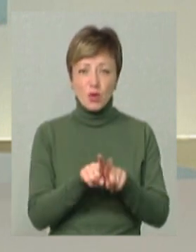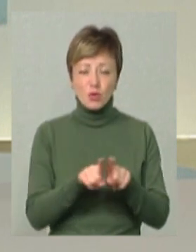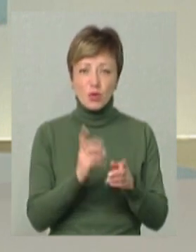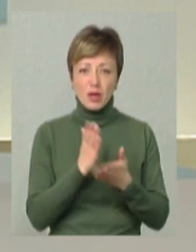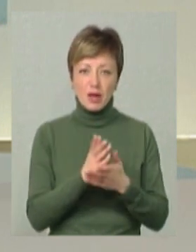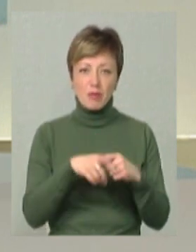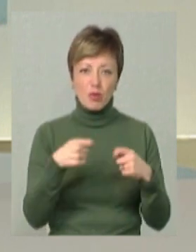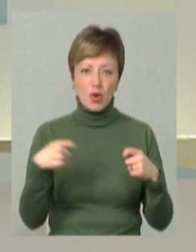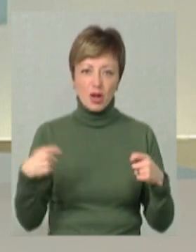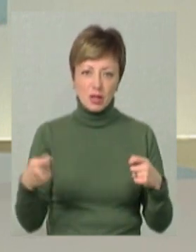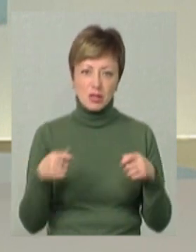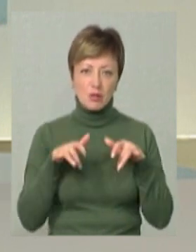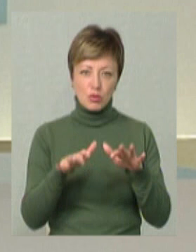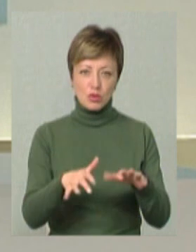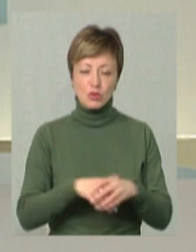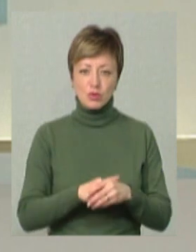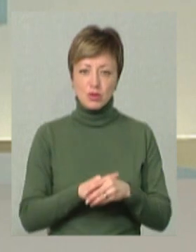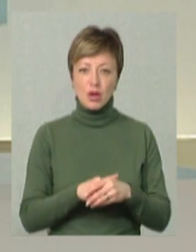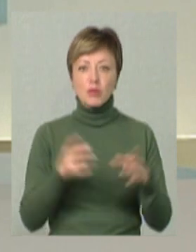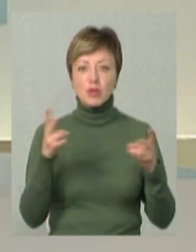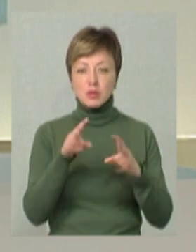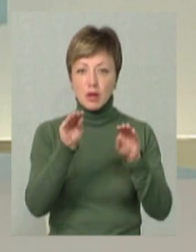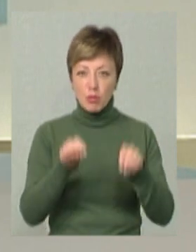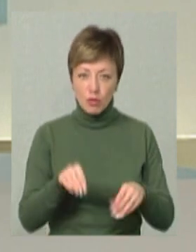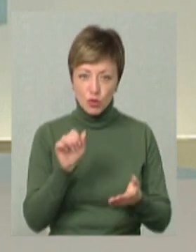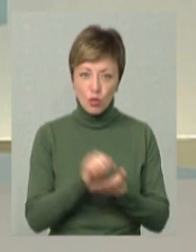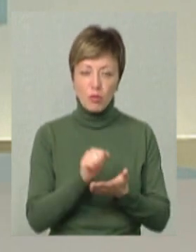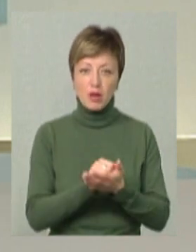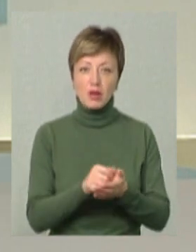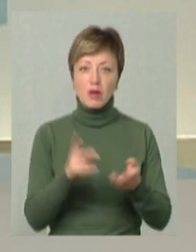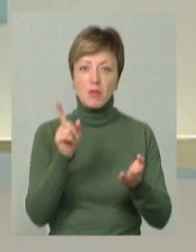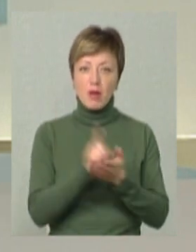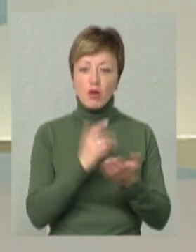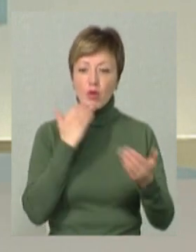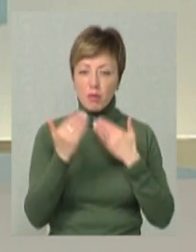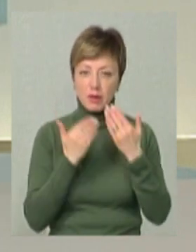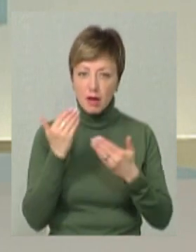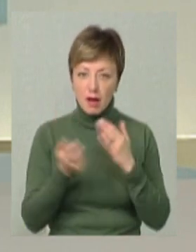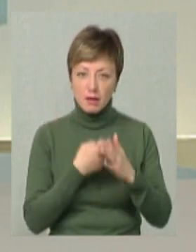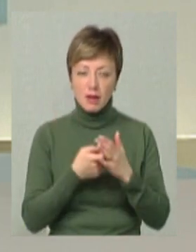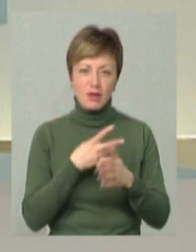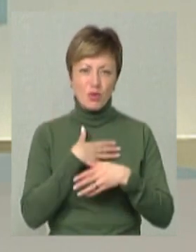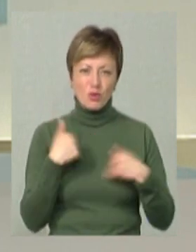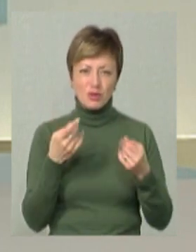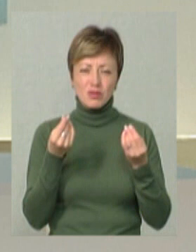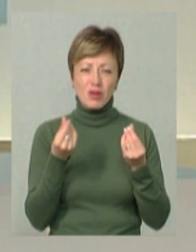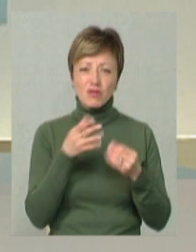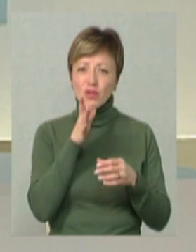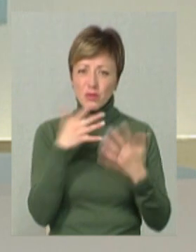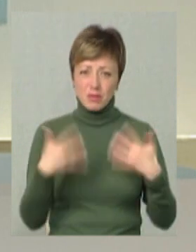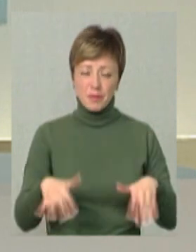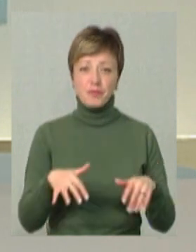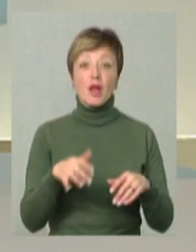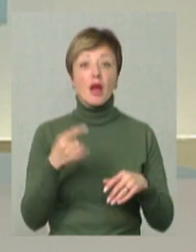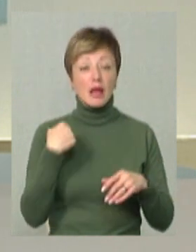якась певна бюрократична процедура. Так, потрібно заповнити якісь документи, їх мають опитати, і вони не хочуть на це витрачати час. Тому